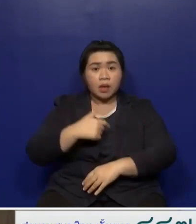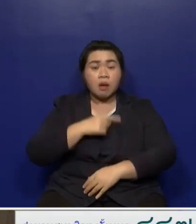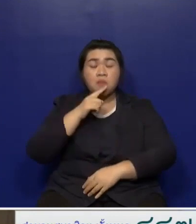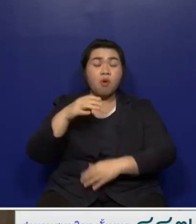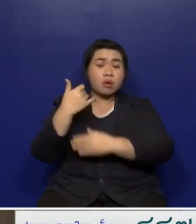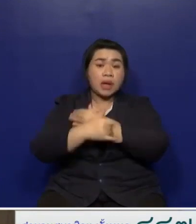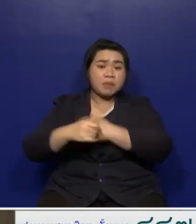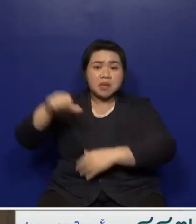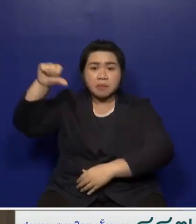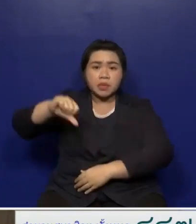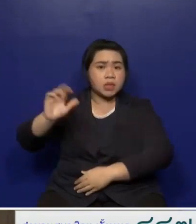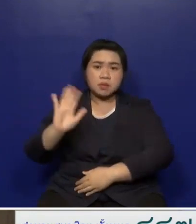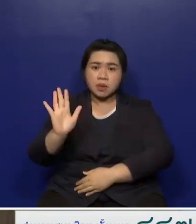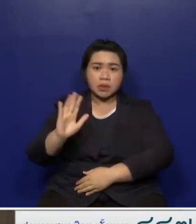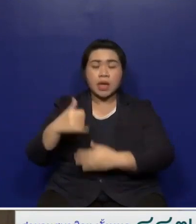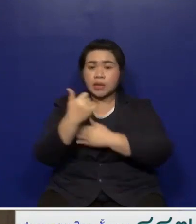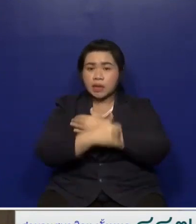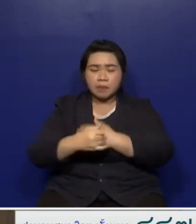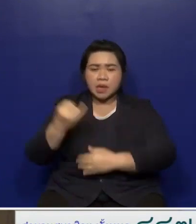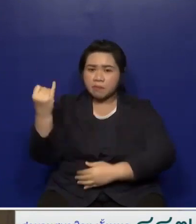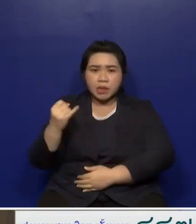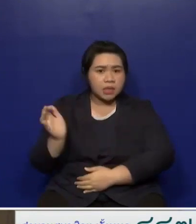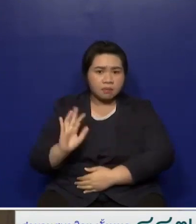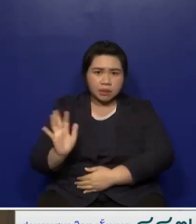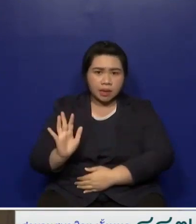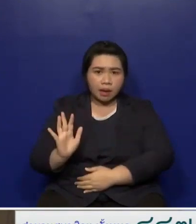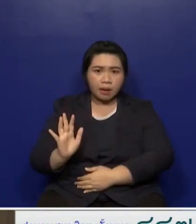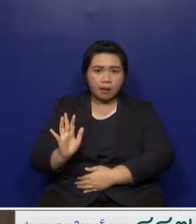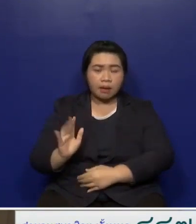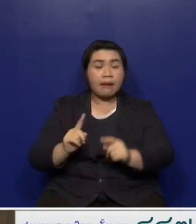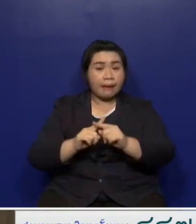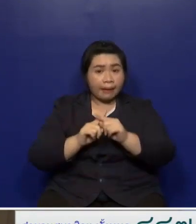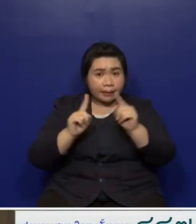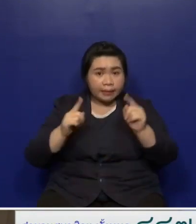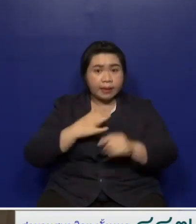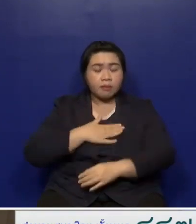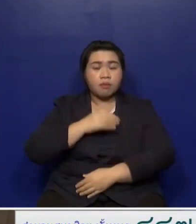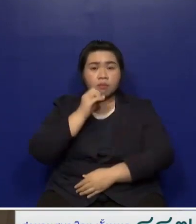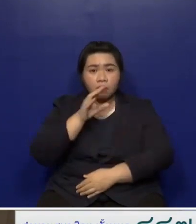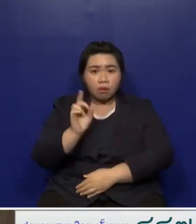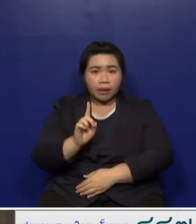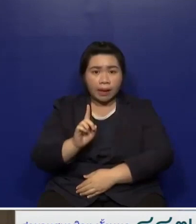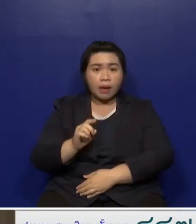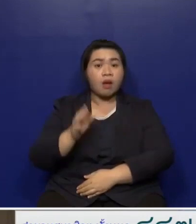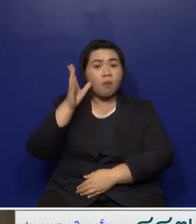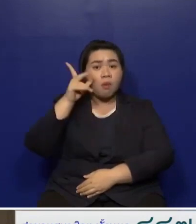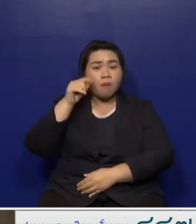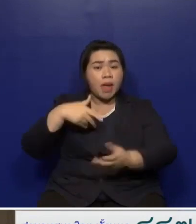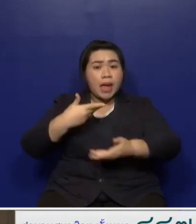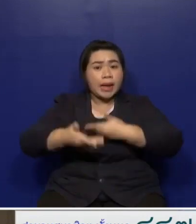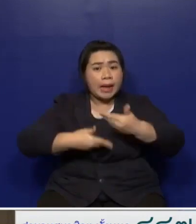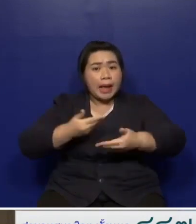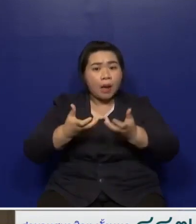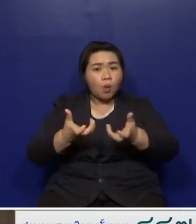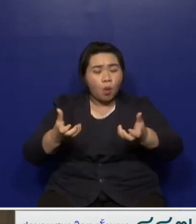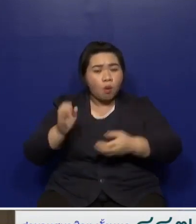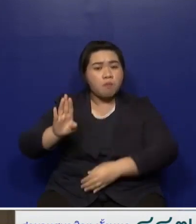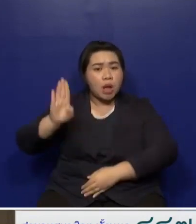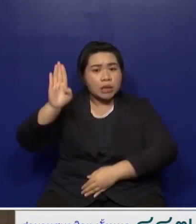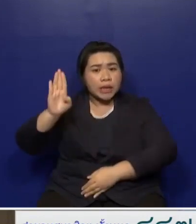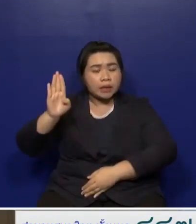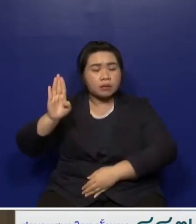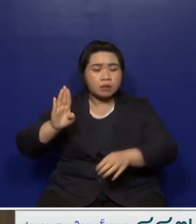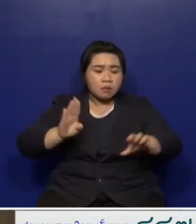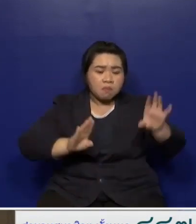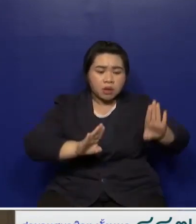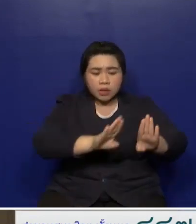คนตางชาติเร็วหรอคนตางชาตไม่ดีนะครับแต่ผมกำลงพูดถึงพ่อข้าเอกชนก็พูดถงบริษ